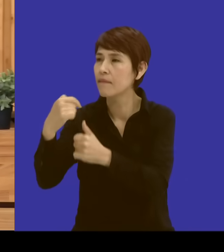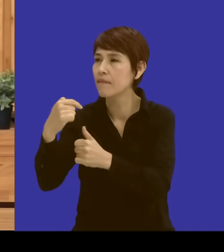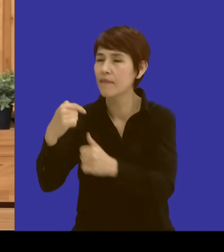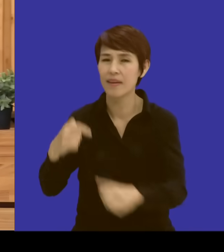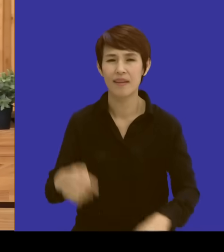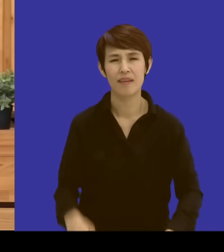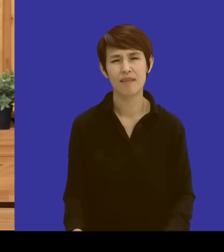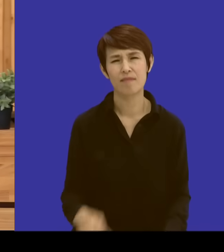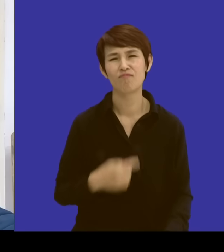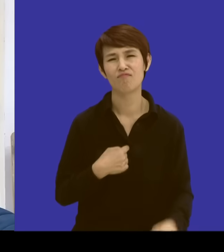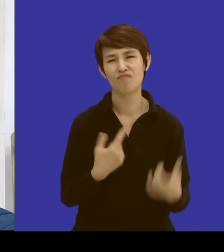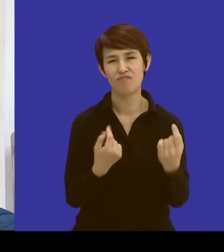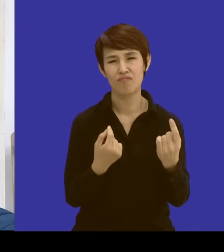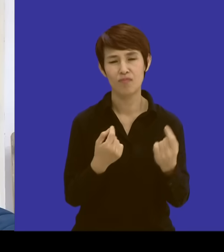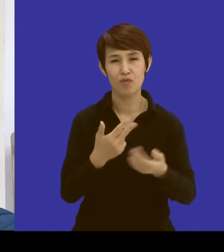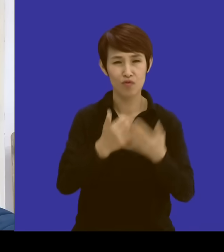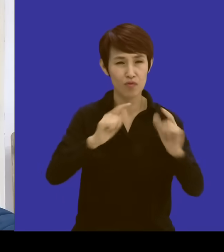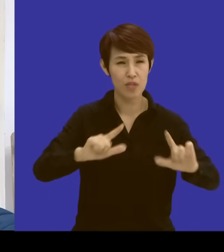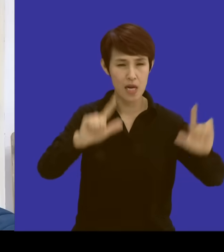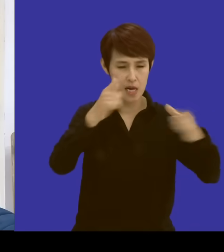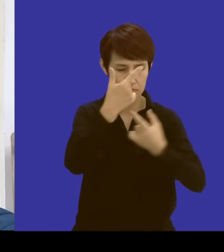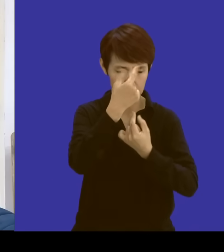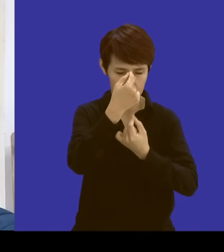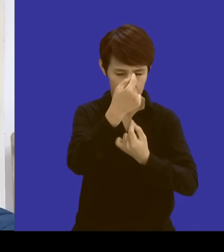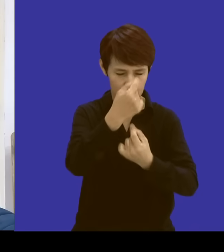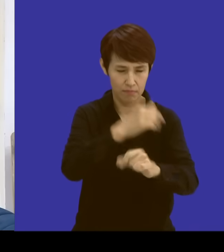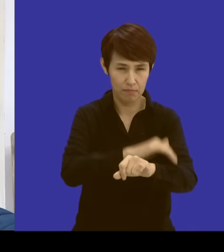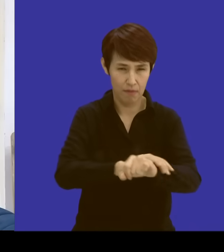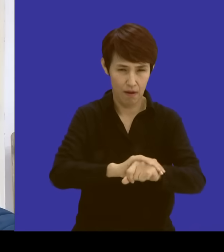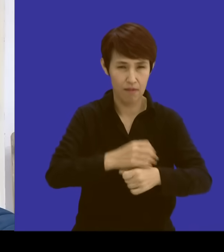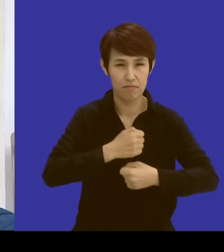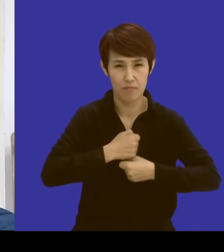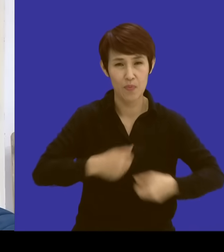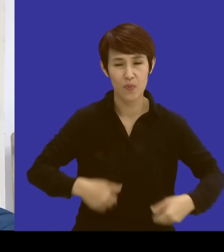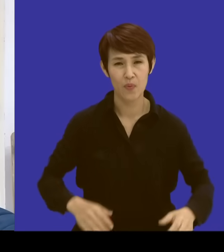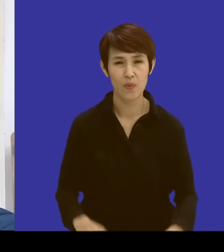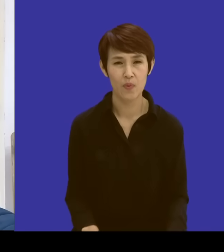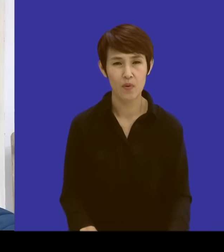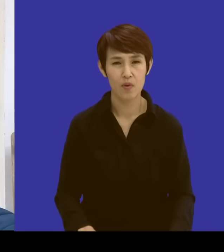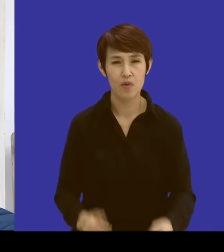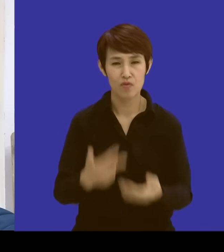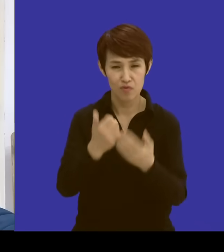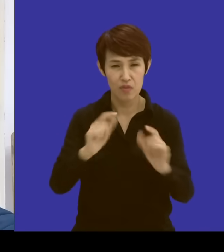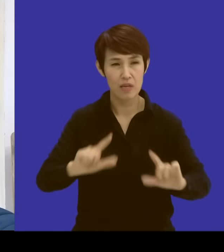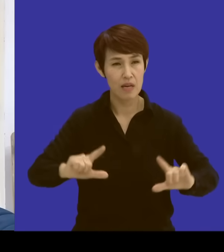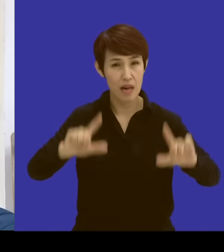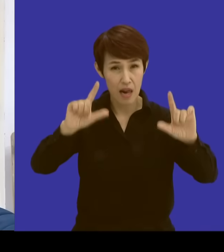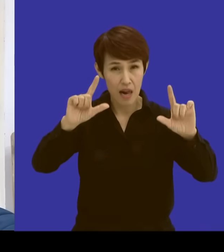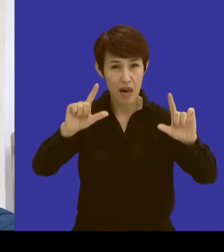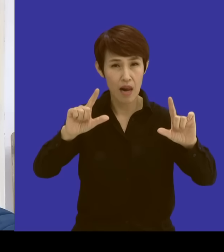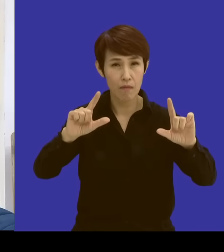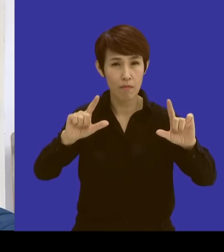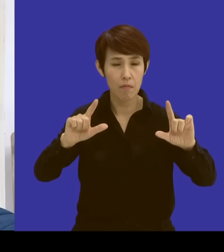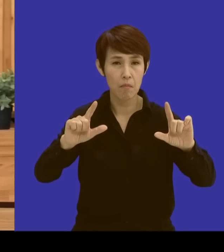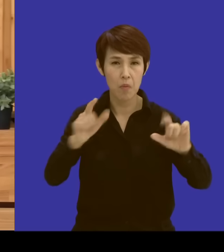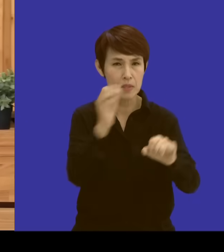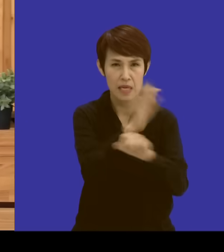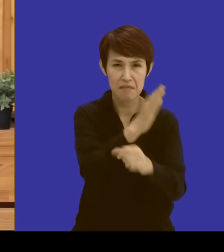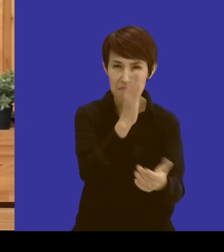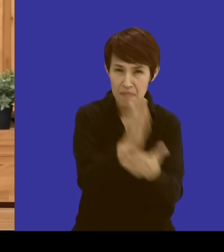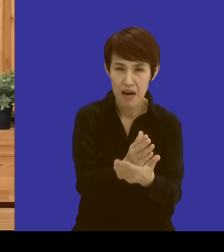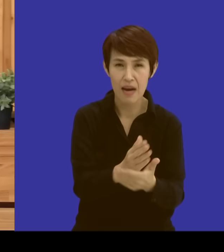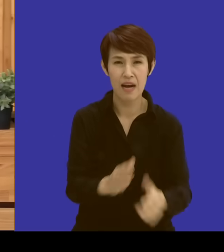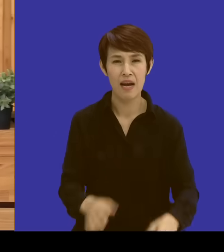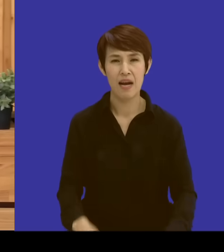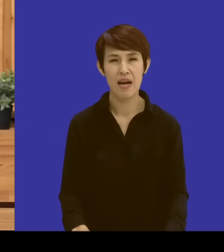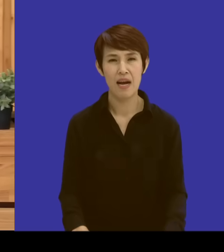예배 드리고 또 뭐 주일 성수 너무 중요하게 생각하시니까 네, 네, 맞아요. 뭐 주일날 뭐 아무것도 사면 안 된다. 맞아요. 저희 아직도